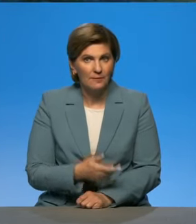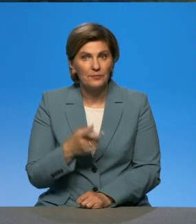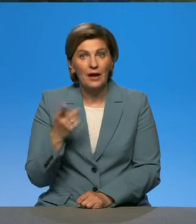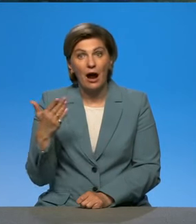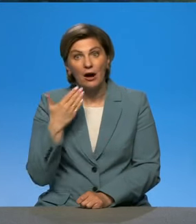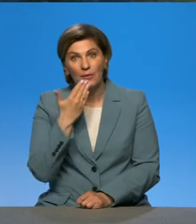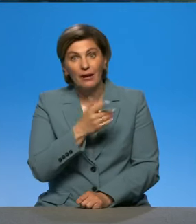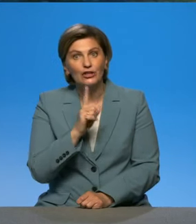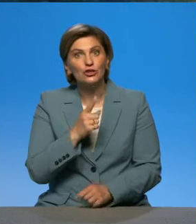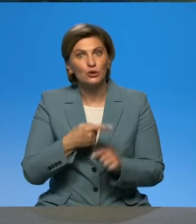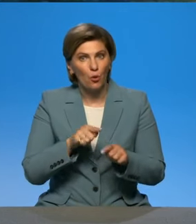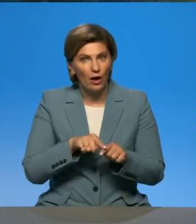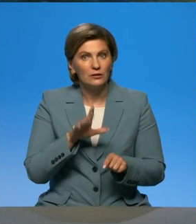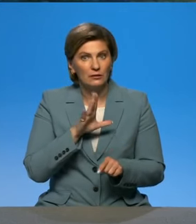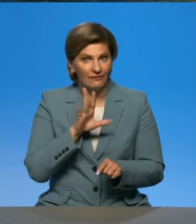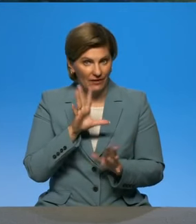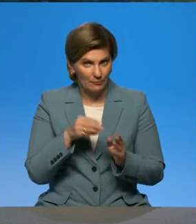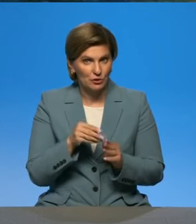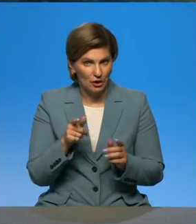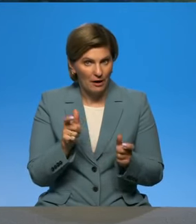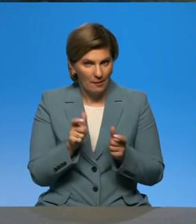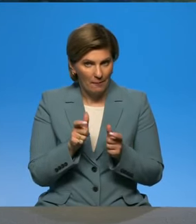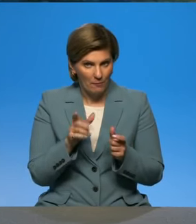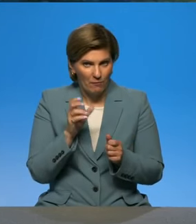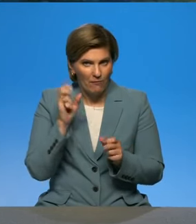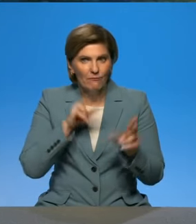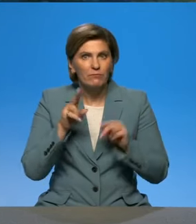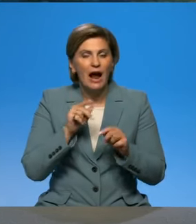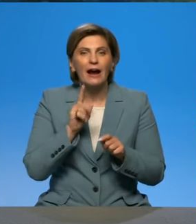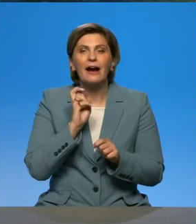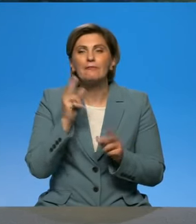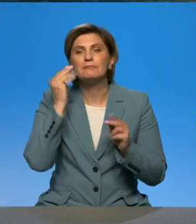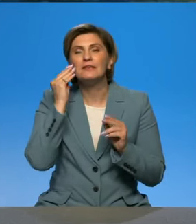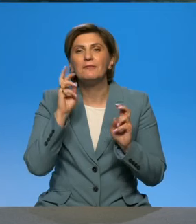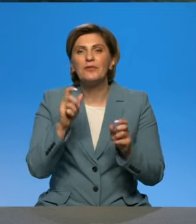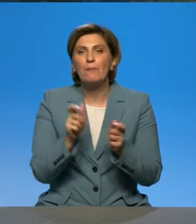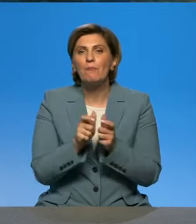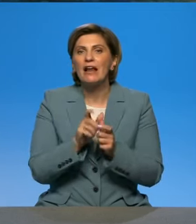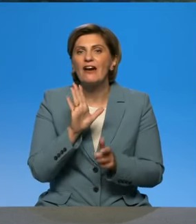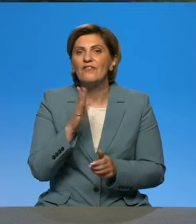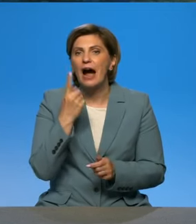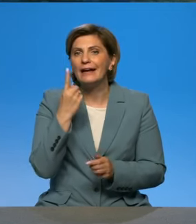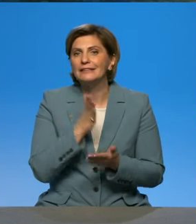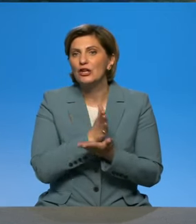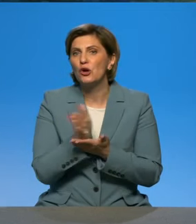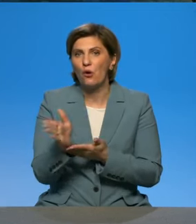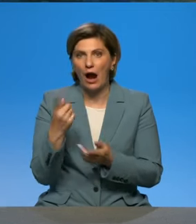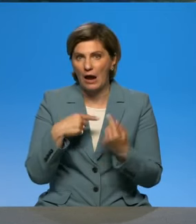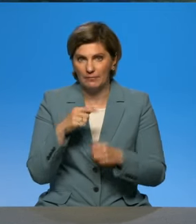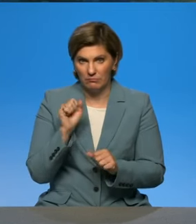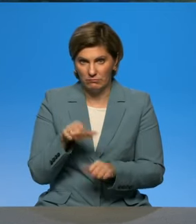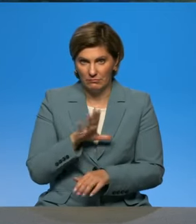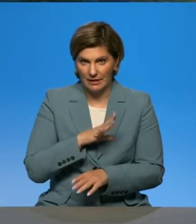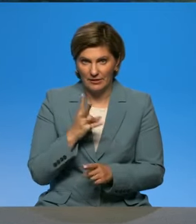в один конец. Но, с другой стороны, сработало. Бесстрашный действительно, как сработало. Сказать, сработало. А, я не знаю, может быть, кто-то из ваших знакомых из Омской области вам